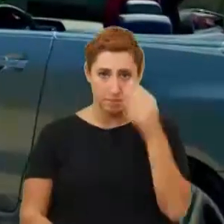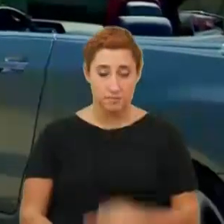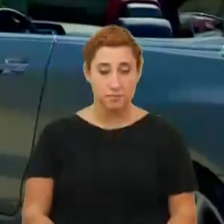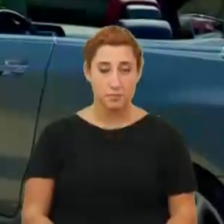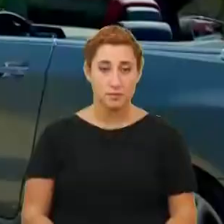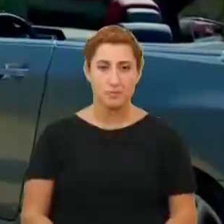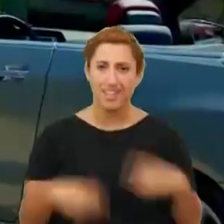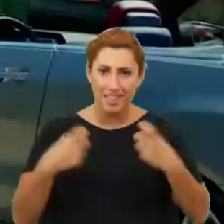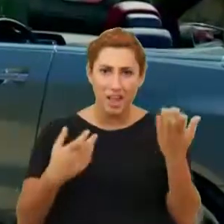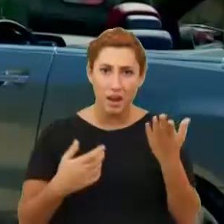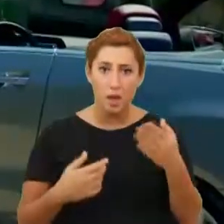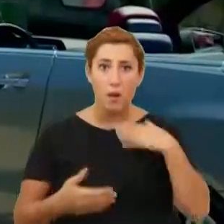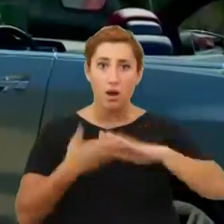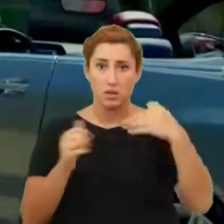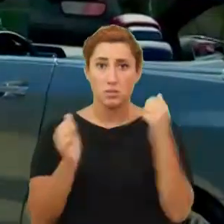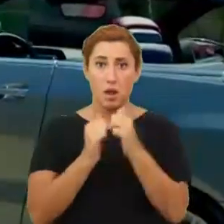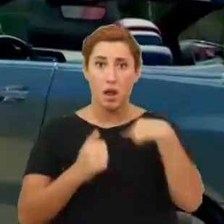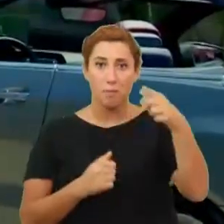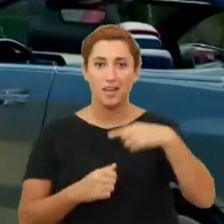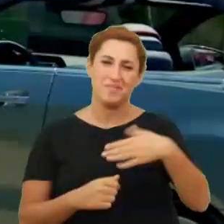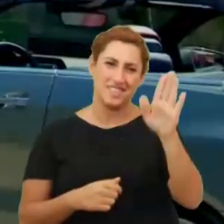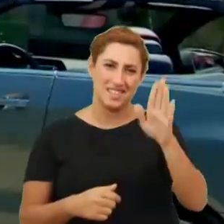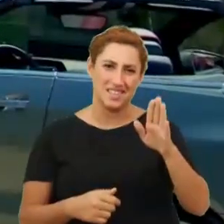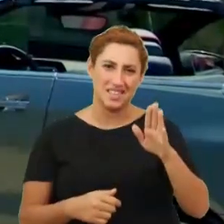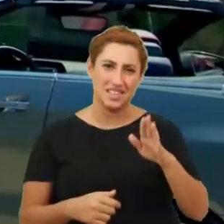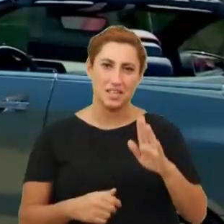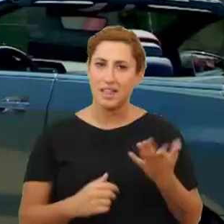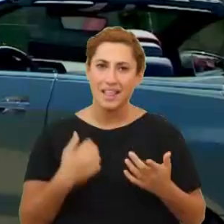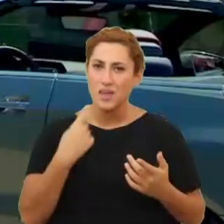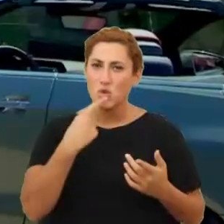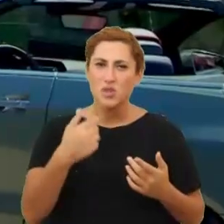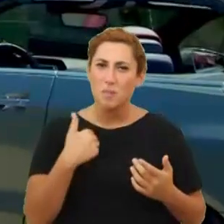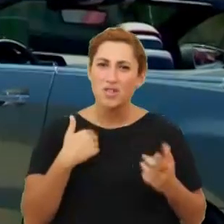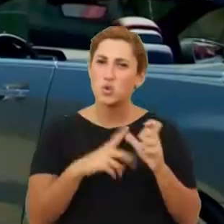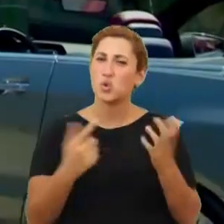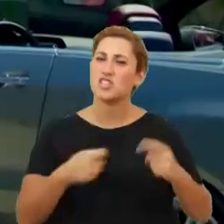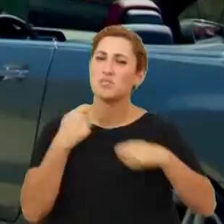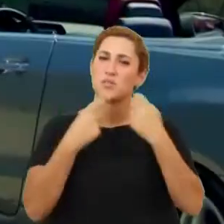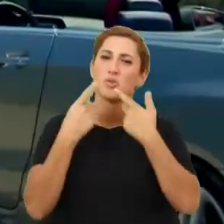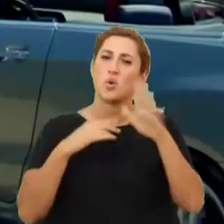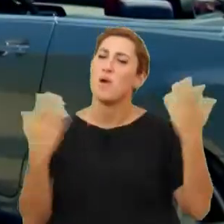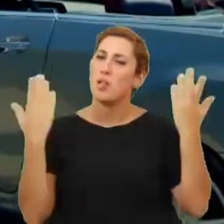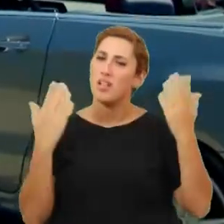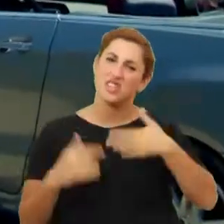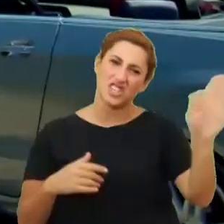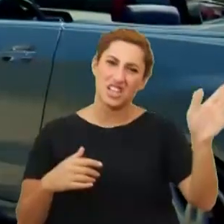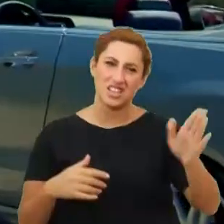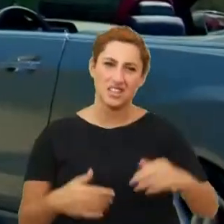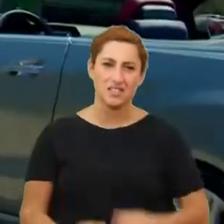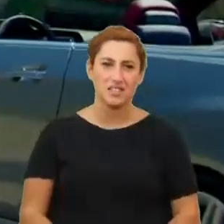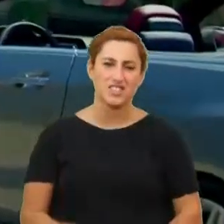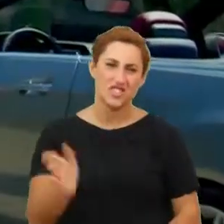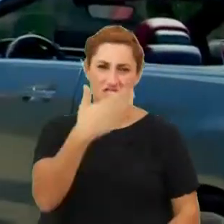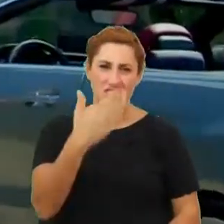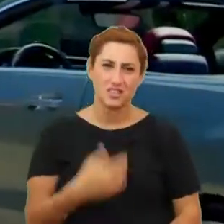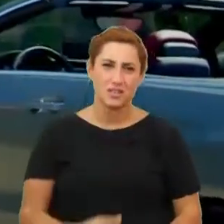Nereye? Ben arkadaşla beraberim. Ne? Ya ne söylettiriyorsun bana Şükrü? Abuk subuk konuşma. Allah Allah. Çekil be.